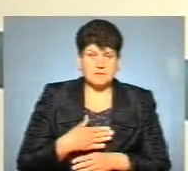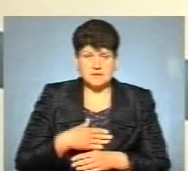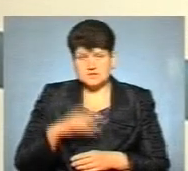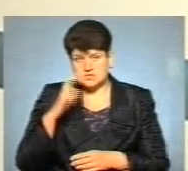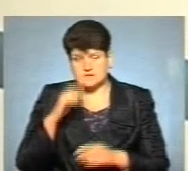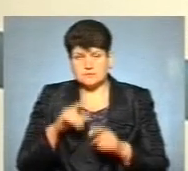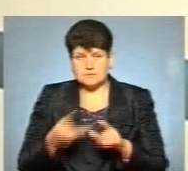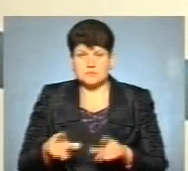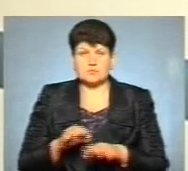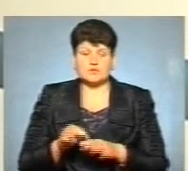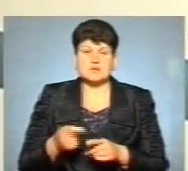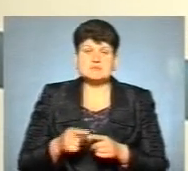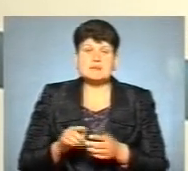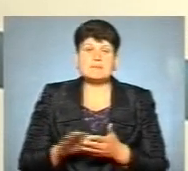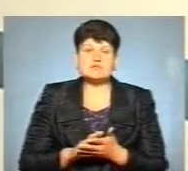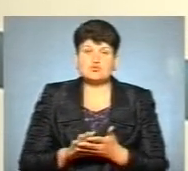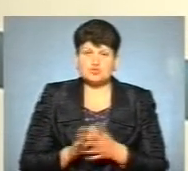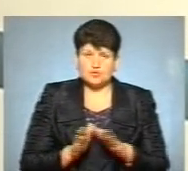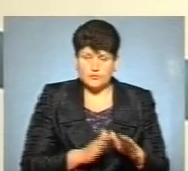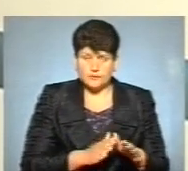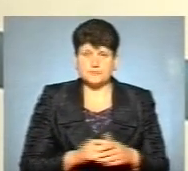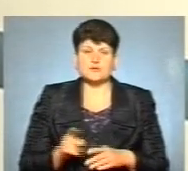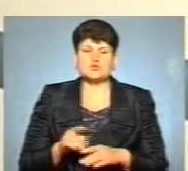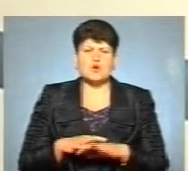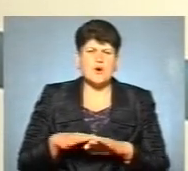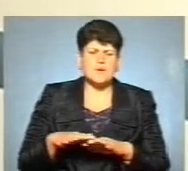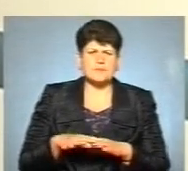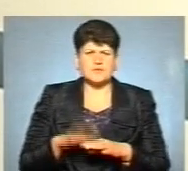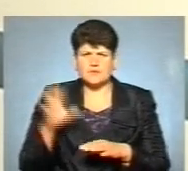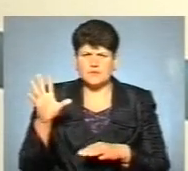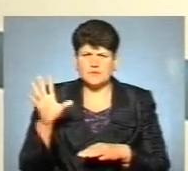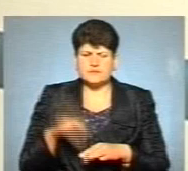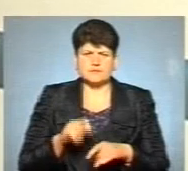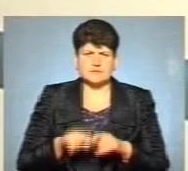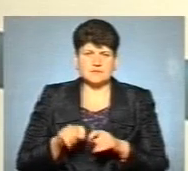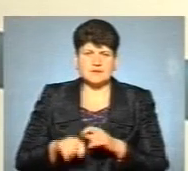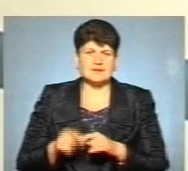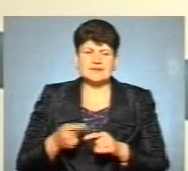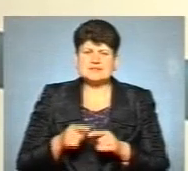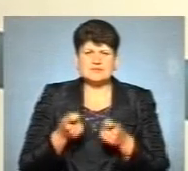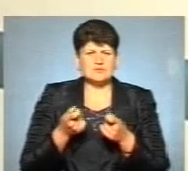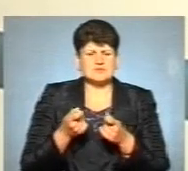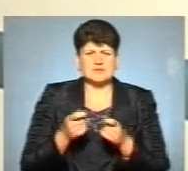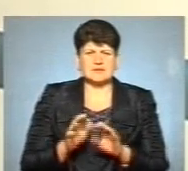ми проводимо це безкоштовно. Щодо масового тестування населення, це воно не зовсім так, як